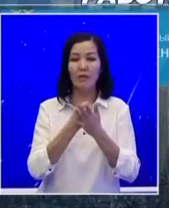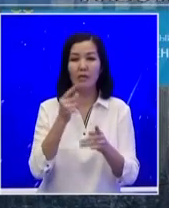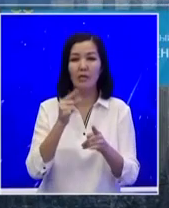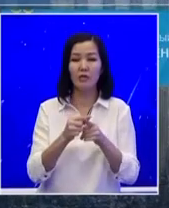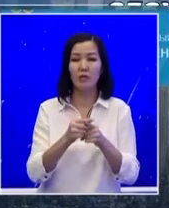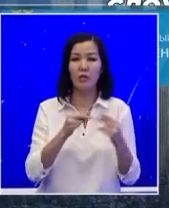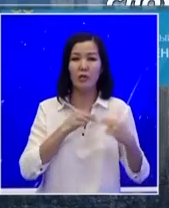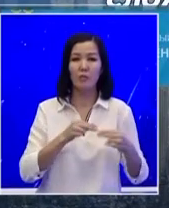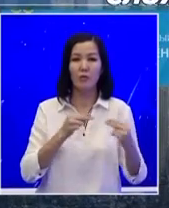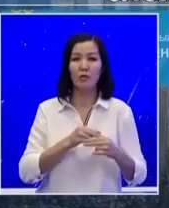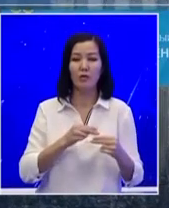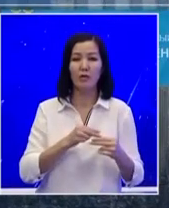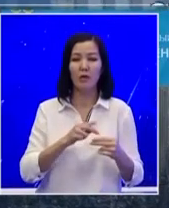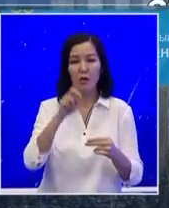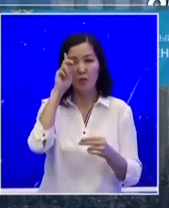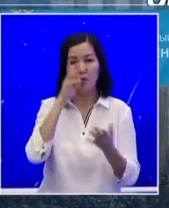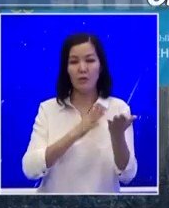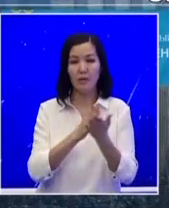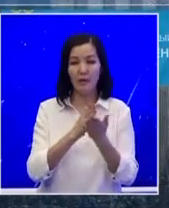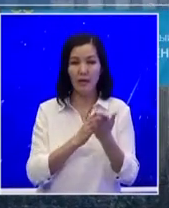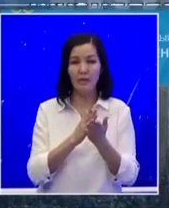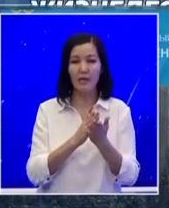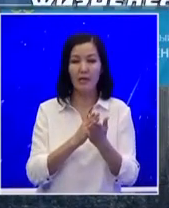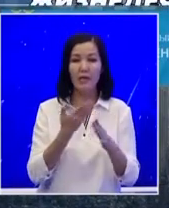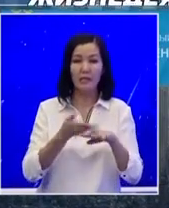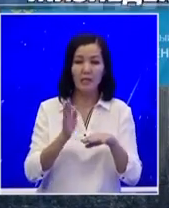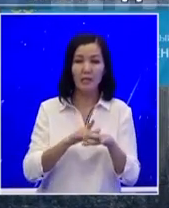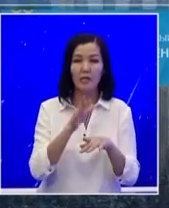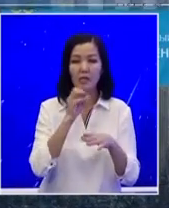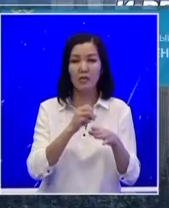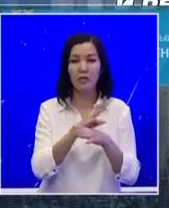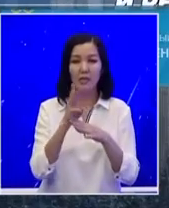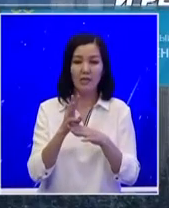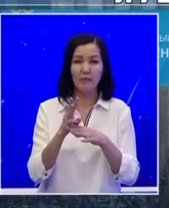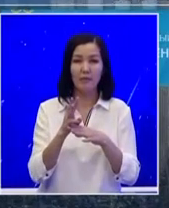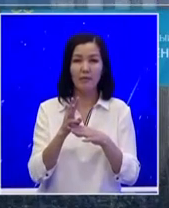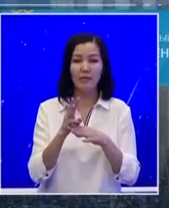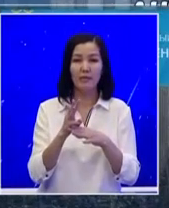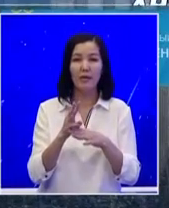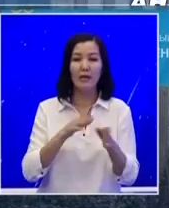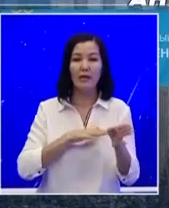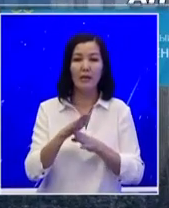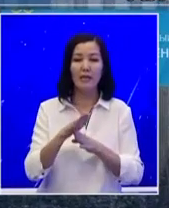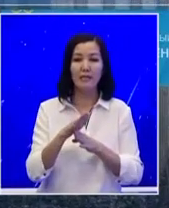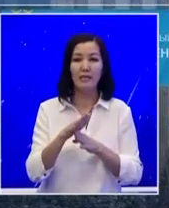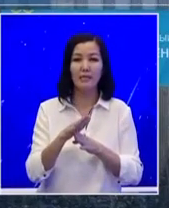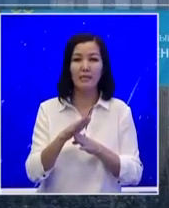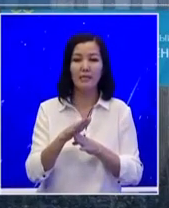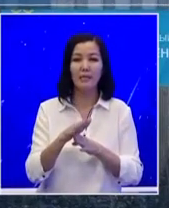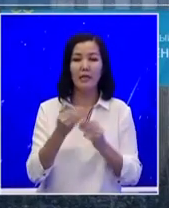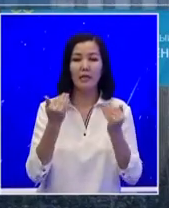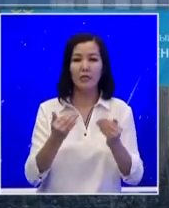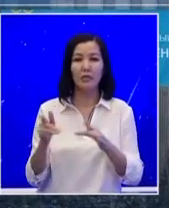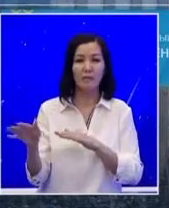заслуживают и работники госаппарата, в сложнейших условиях обеспечивающие жизнедеятельность государства и реализацию пакета антикризисных